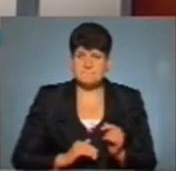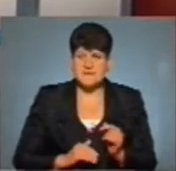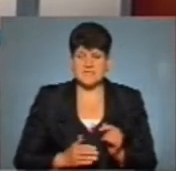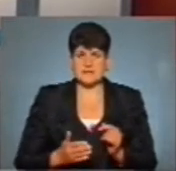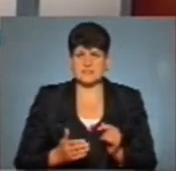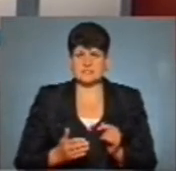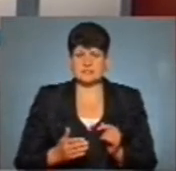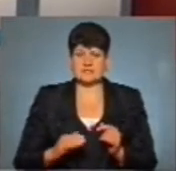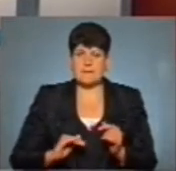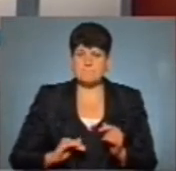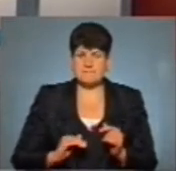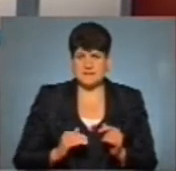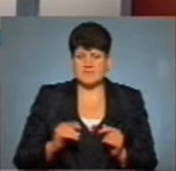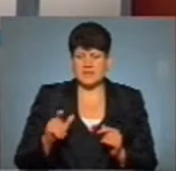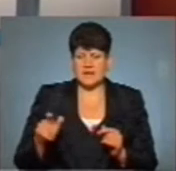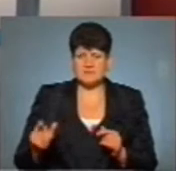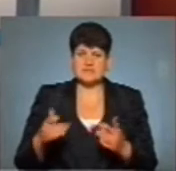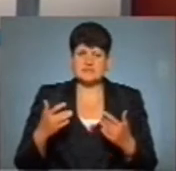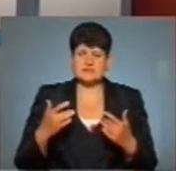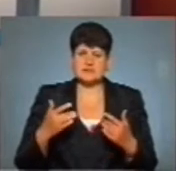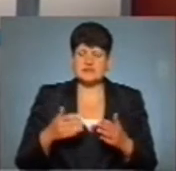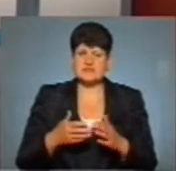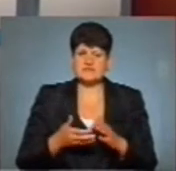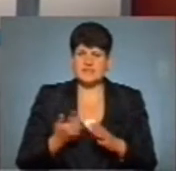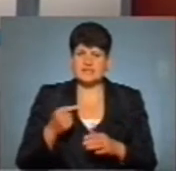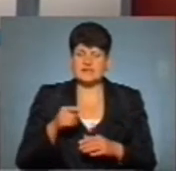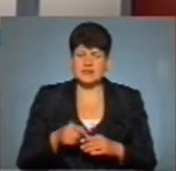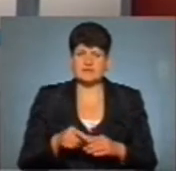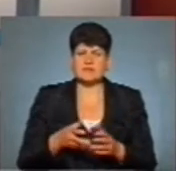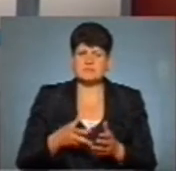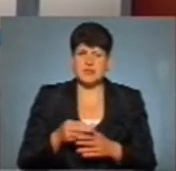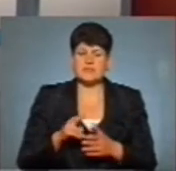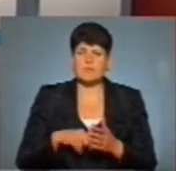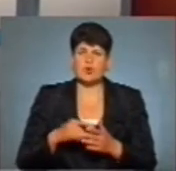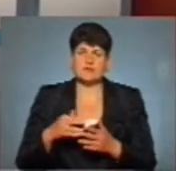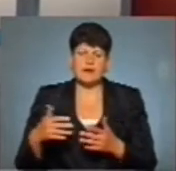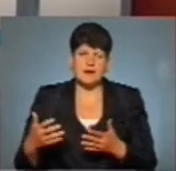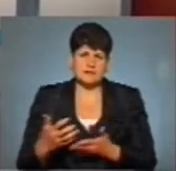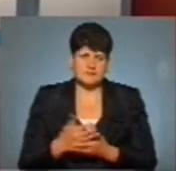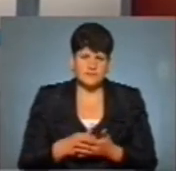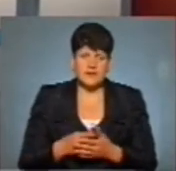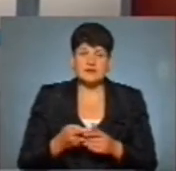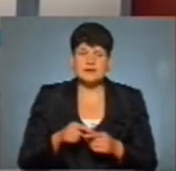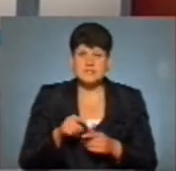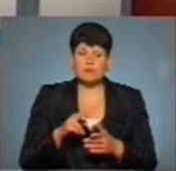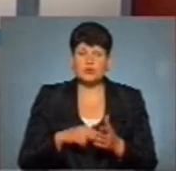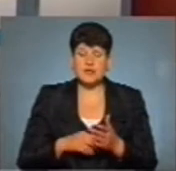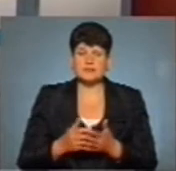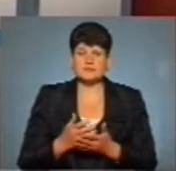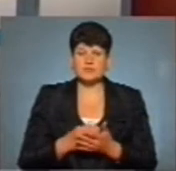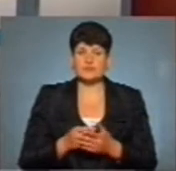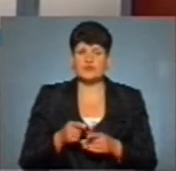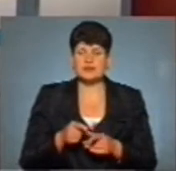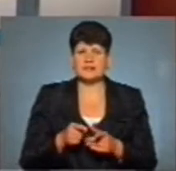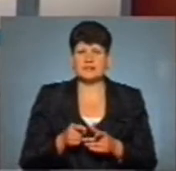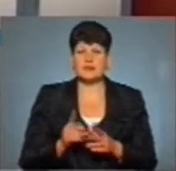на підприємців, тобто звільнили їх від сплати певних податків і зборів. Натомість ці податки і збори фактично надходять